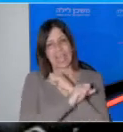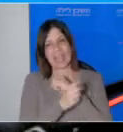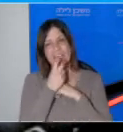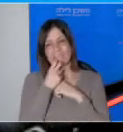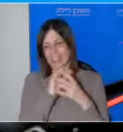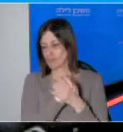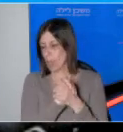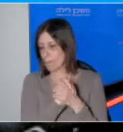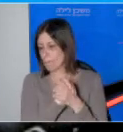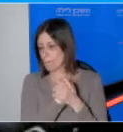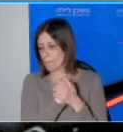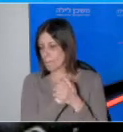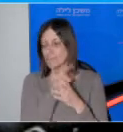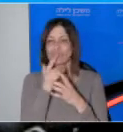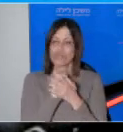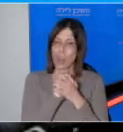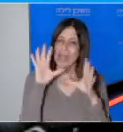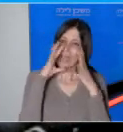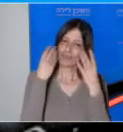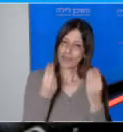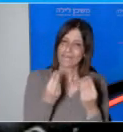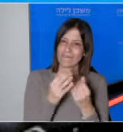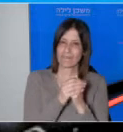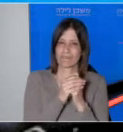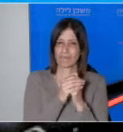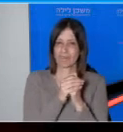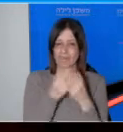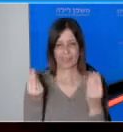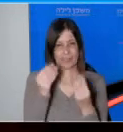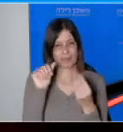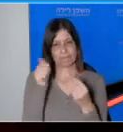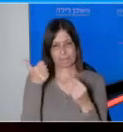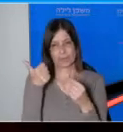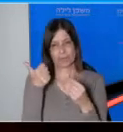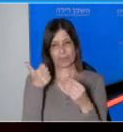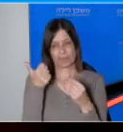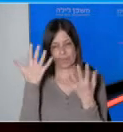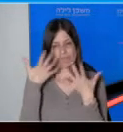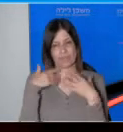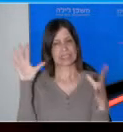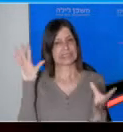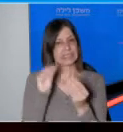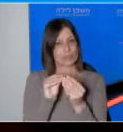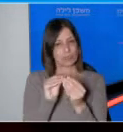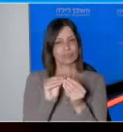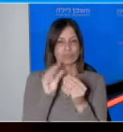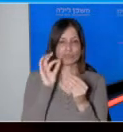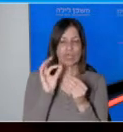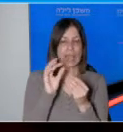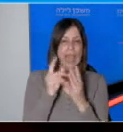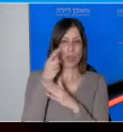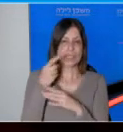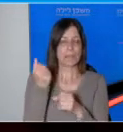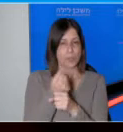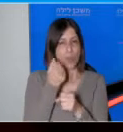לך. שלום, ערב טוב. טוב, אז קודם כל, תני לנו איזה סיכום של האירוע הזה,